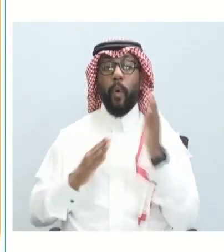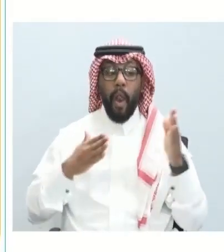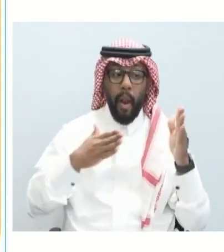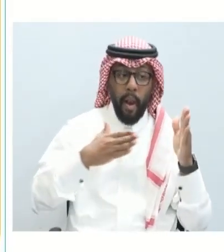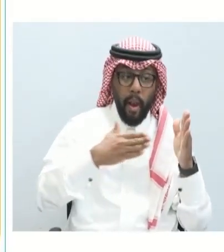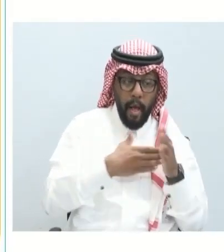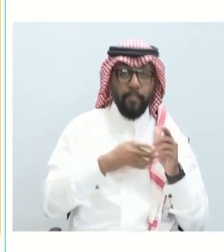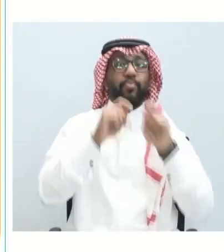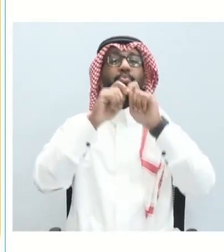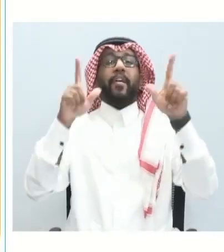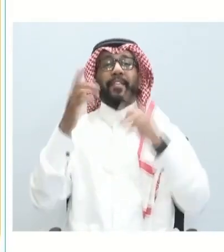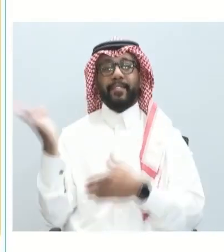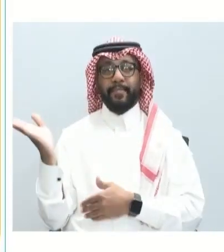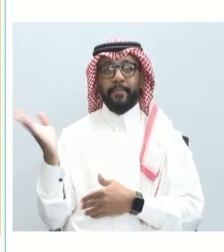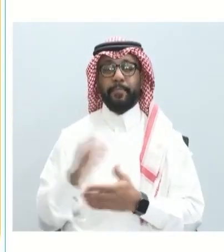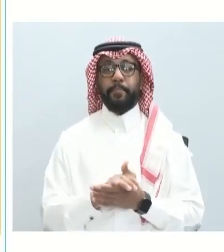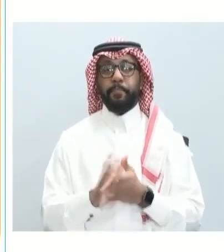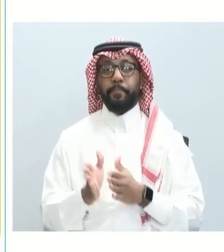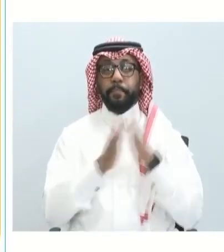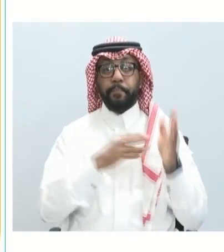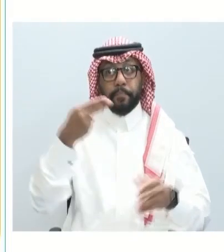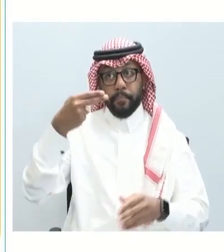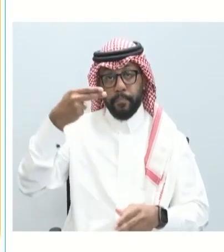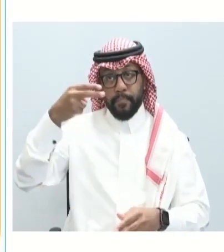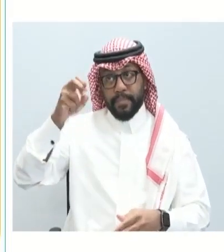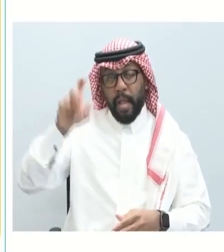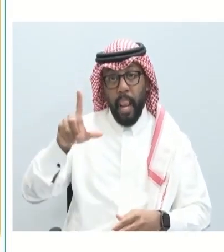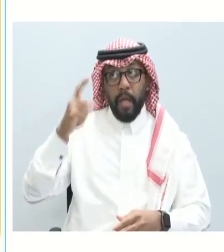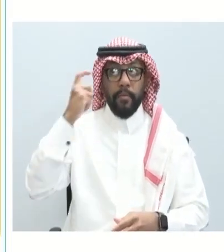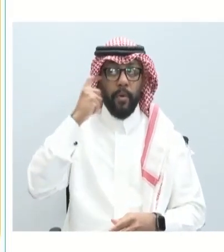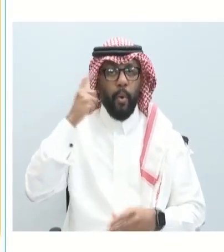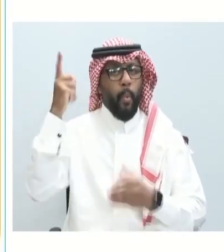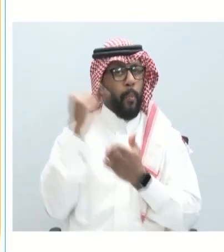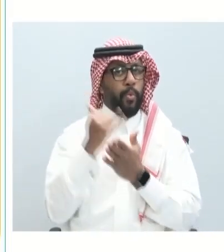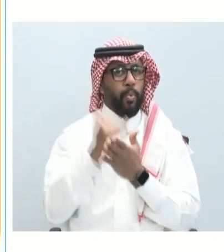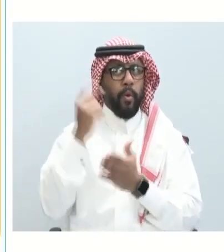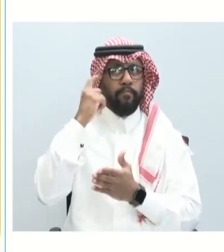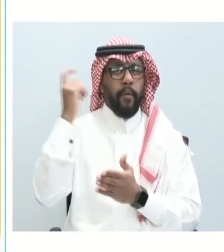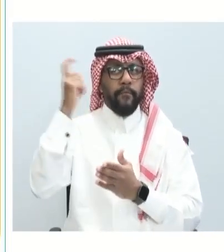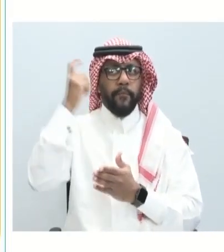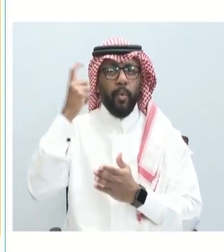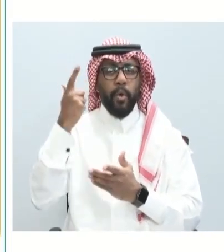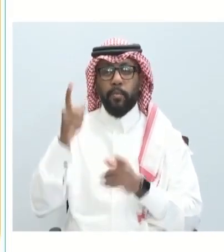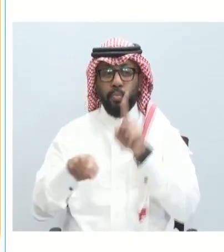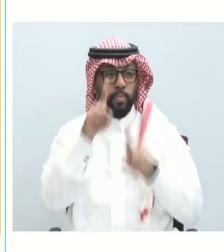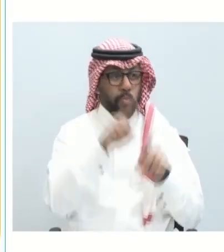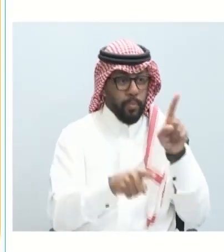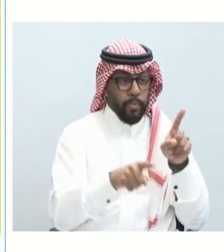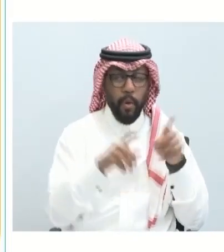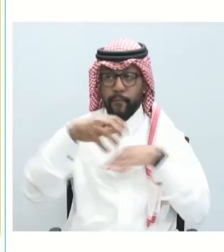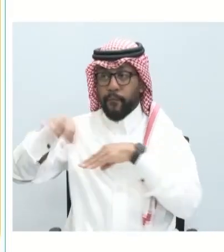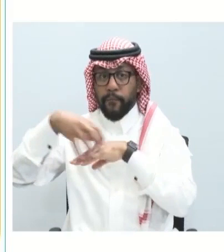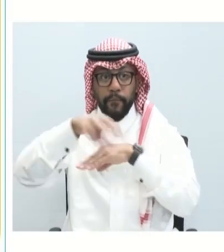على عدد من العمليات العقليه المتصله لتحقيق الاهداف مثل المقارنه التصنيف